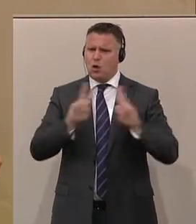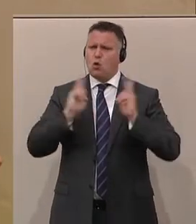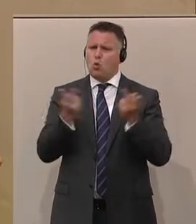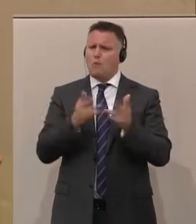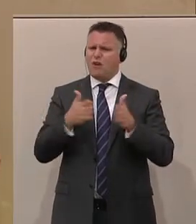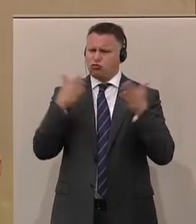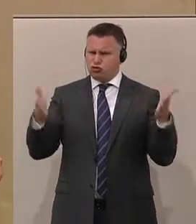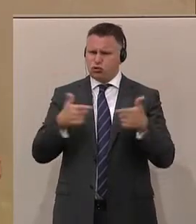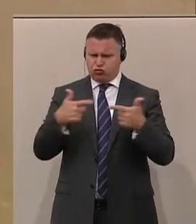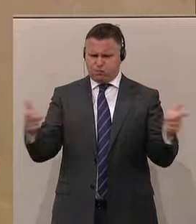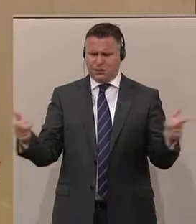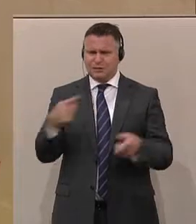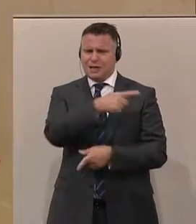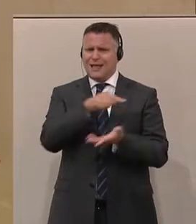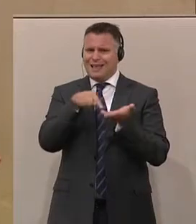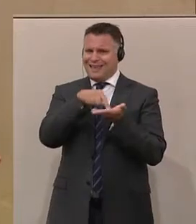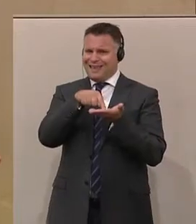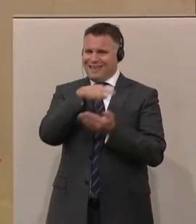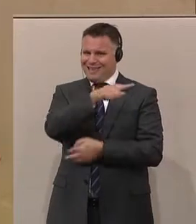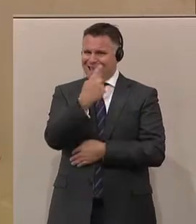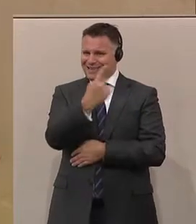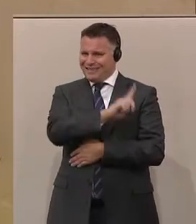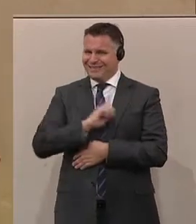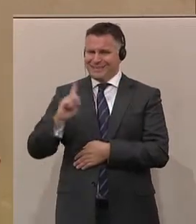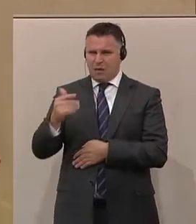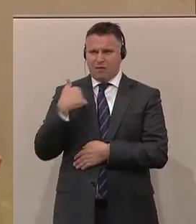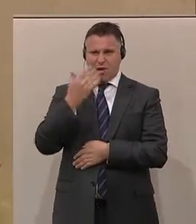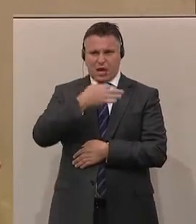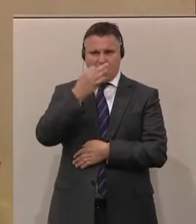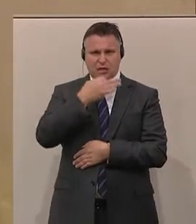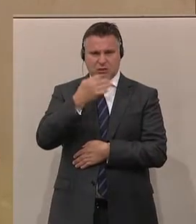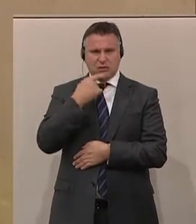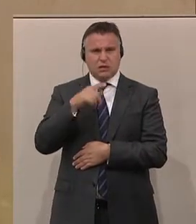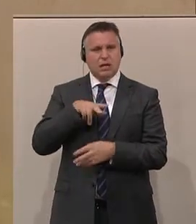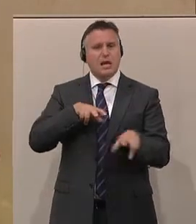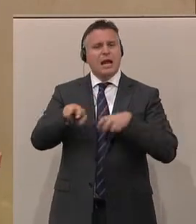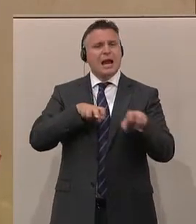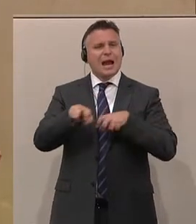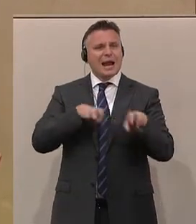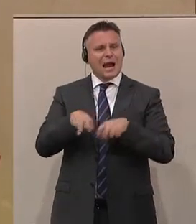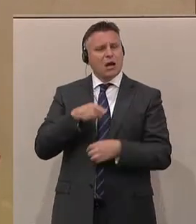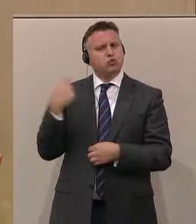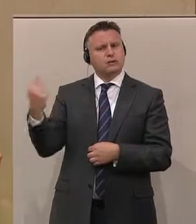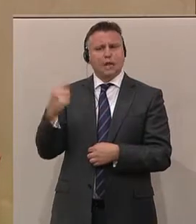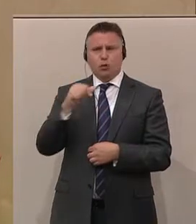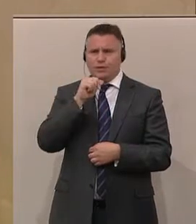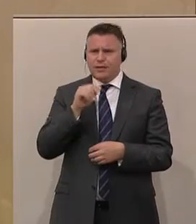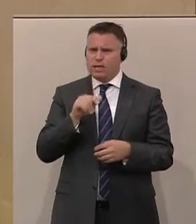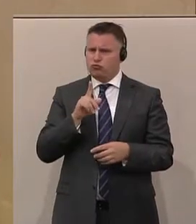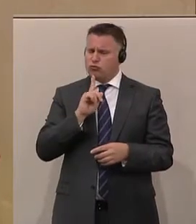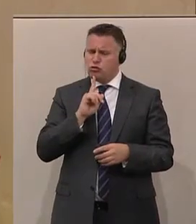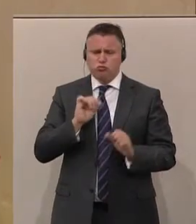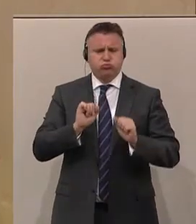schädigt. Und der Herr Kern hat sich damals rausgestellt und hat die Regierung beschuldigt, zu wenig zu tun, um dieses Gift,